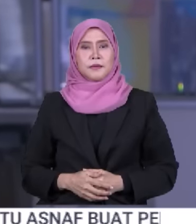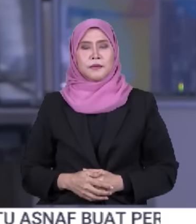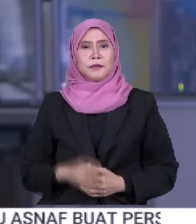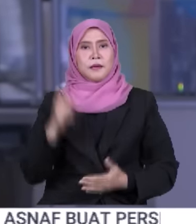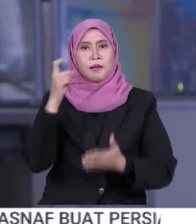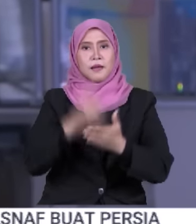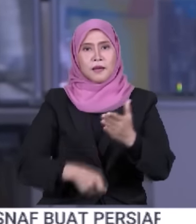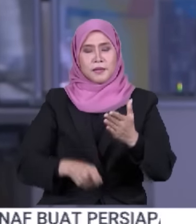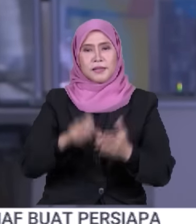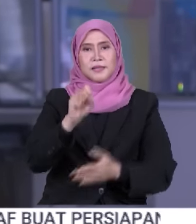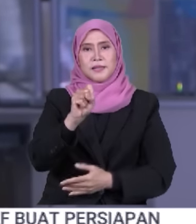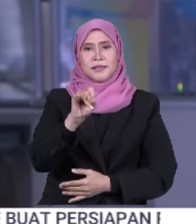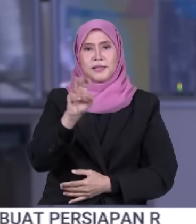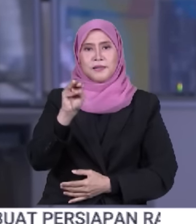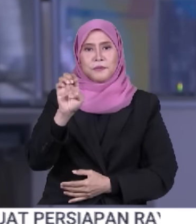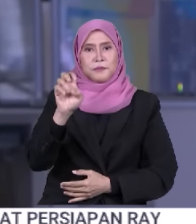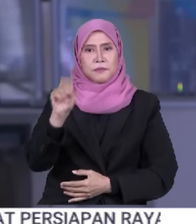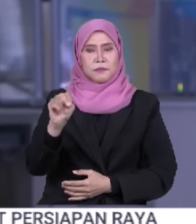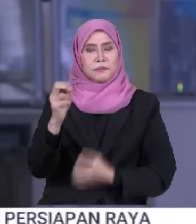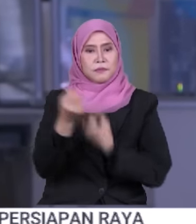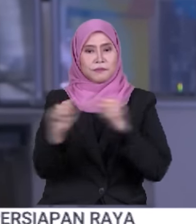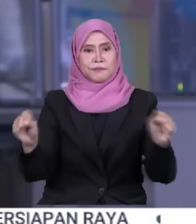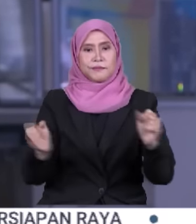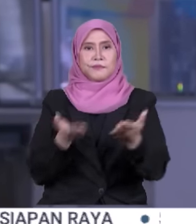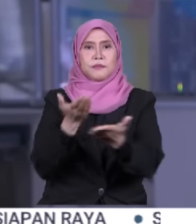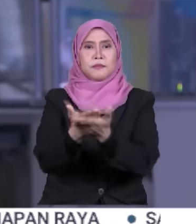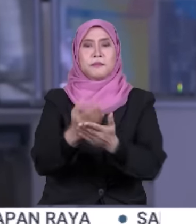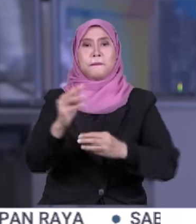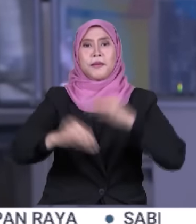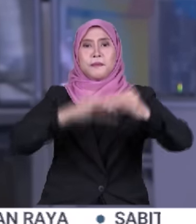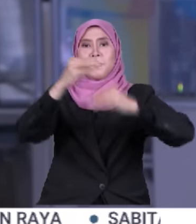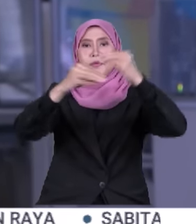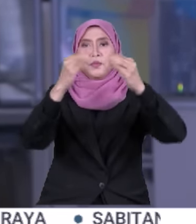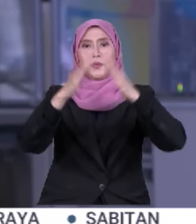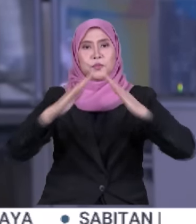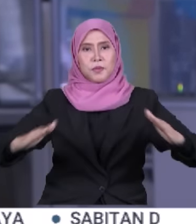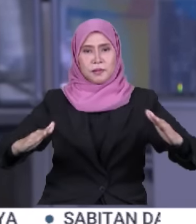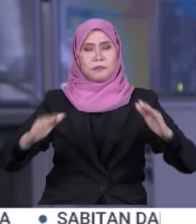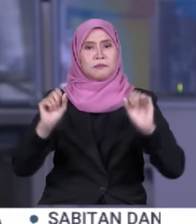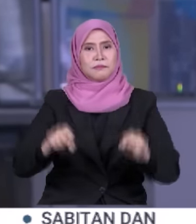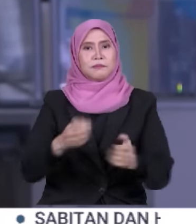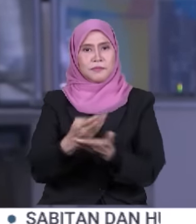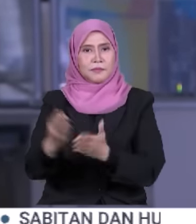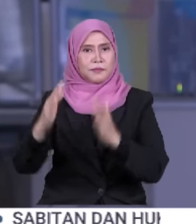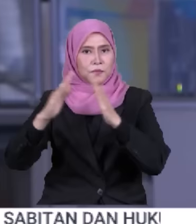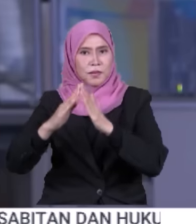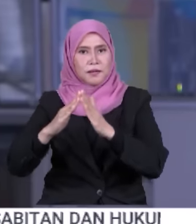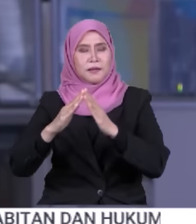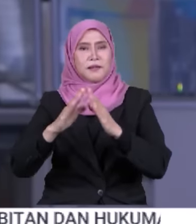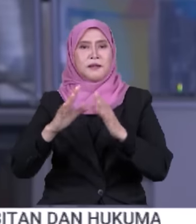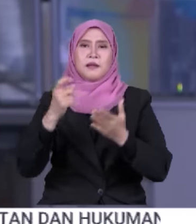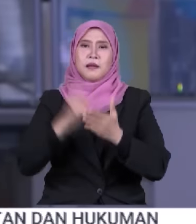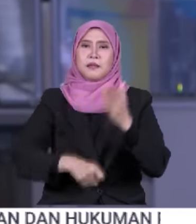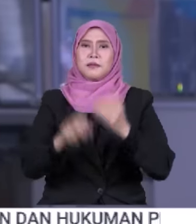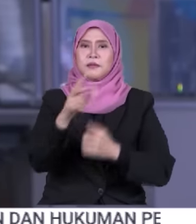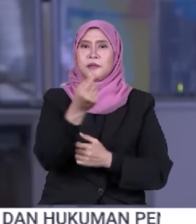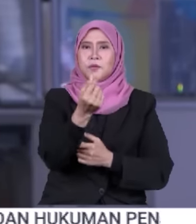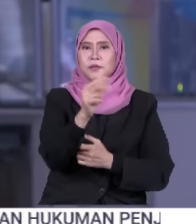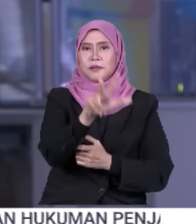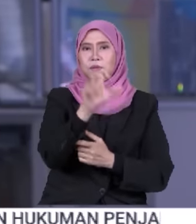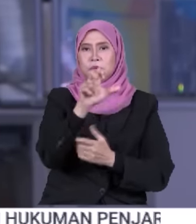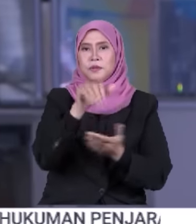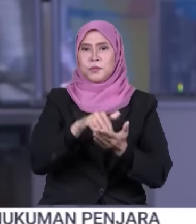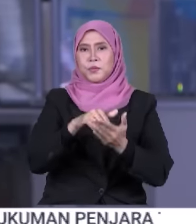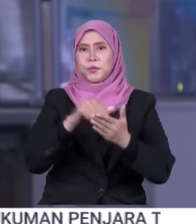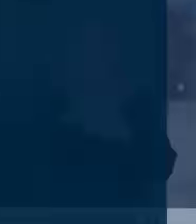Harga simen pada kadar berpatutan sedia ditawar kepada pemaju rumah mampu milik yang membangunkan kategori rumah berharga RM300,000